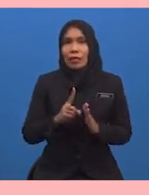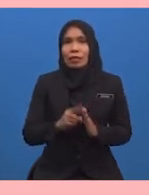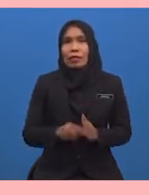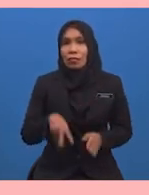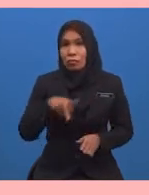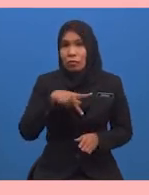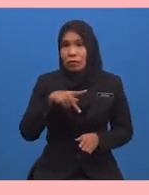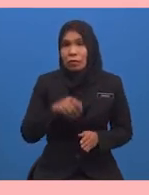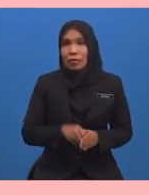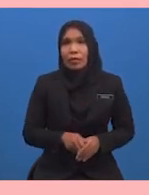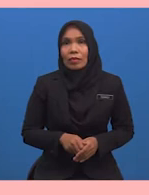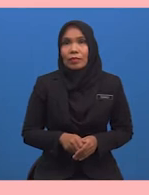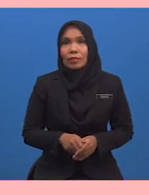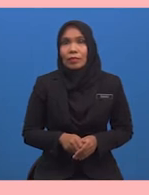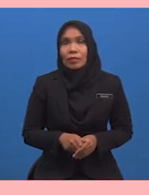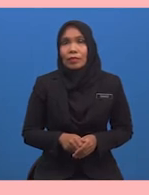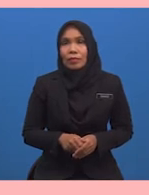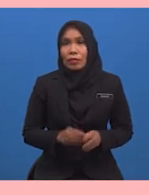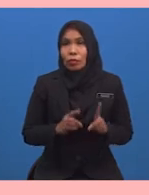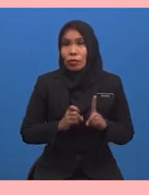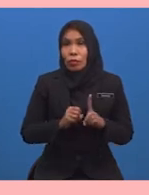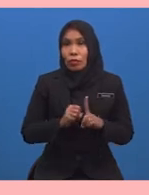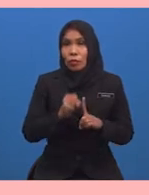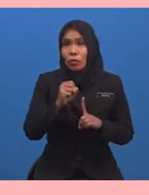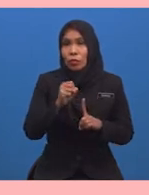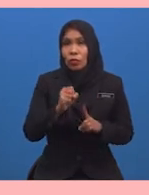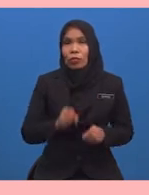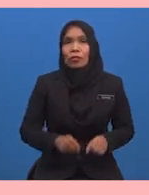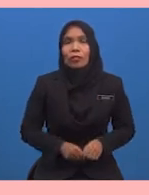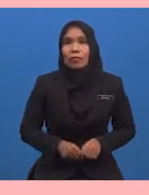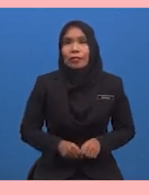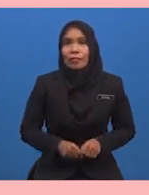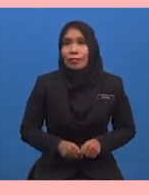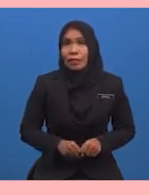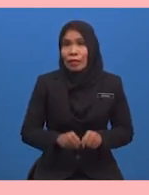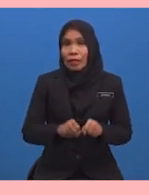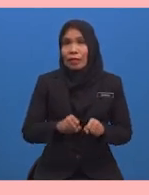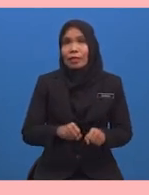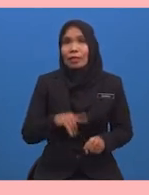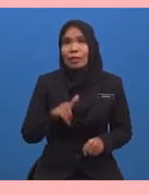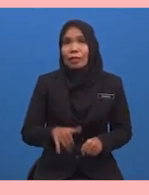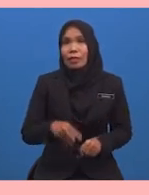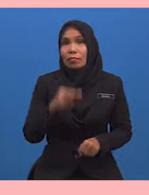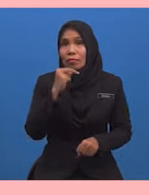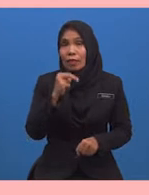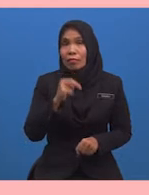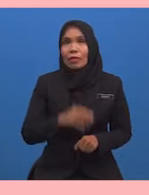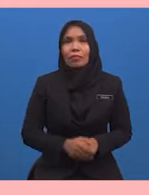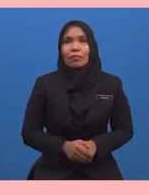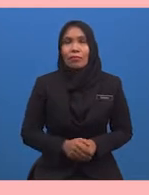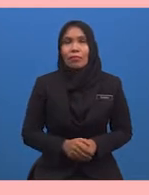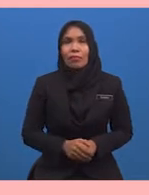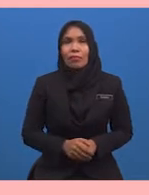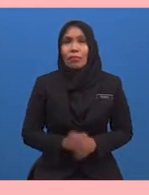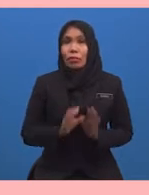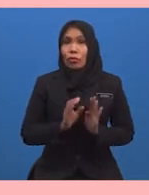markah. Contoh kawasan pelancongan tanah tinggi ialah Gunung Kinabalu di Sabah, satu